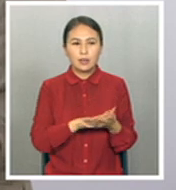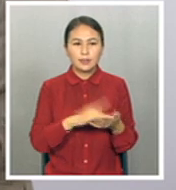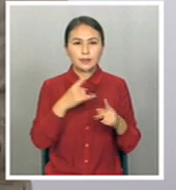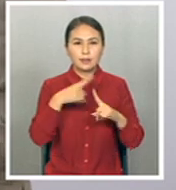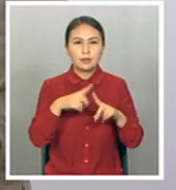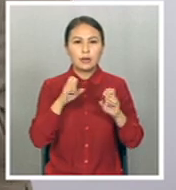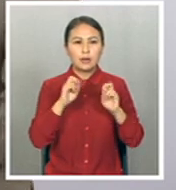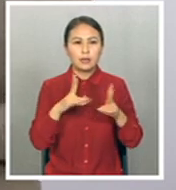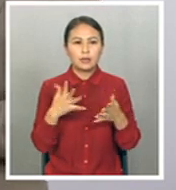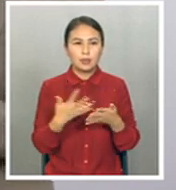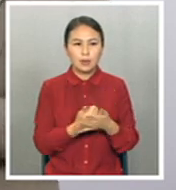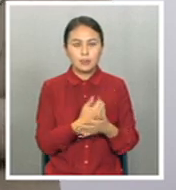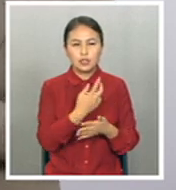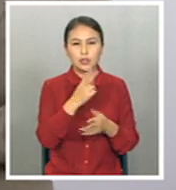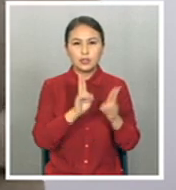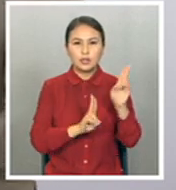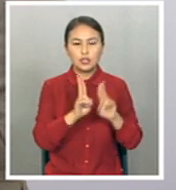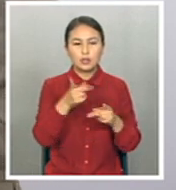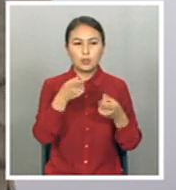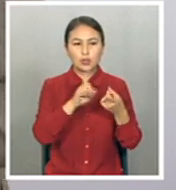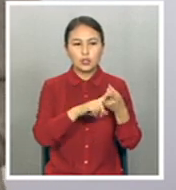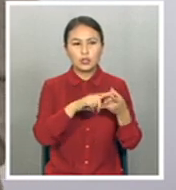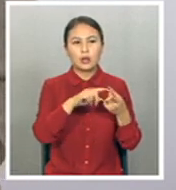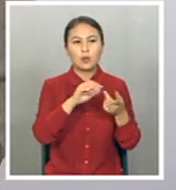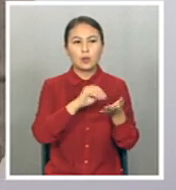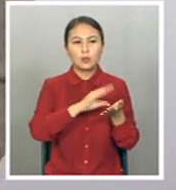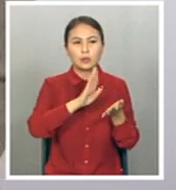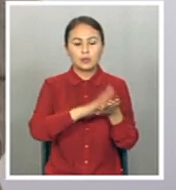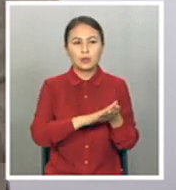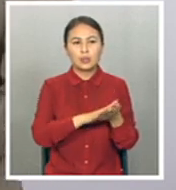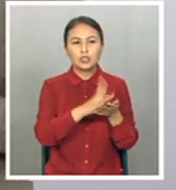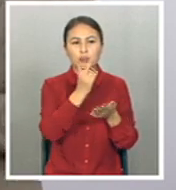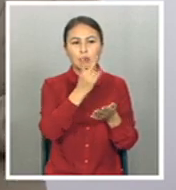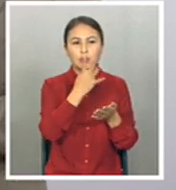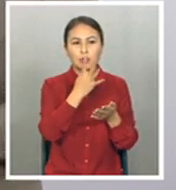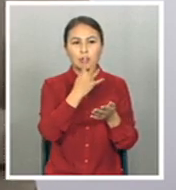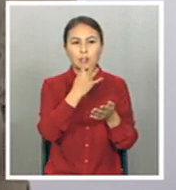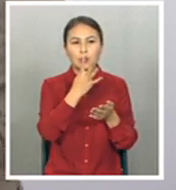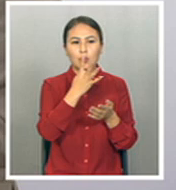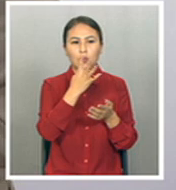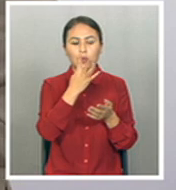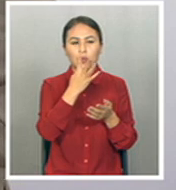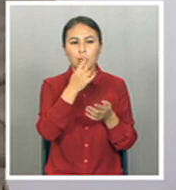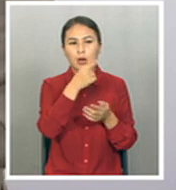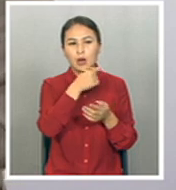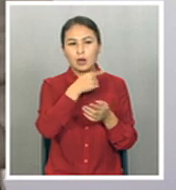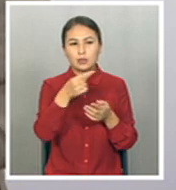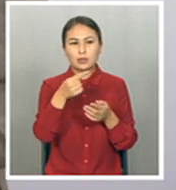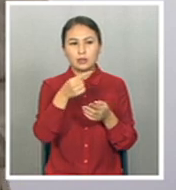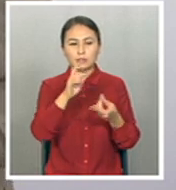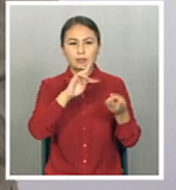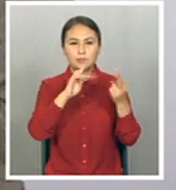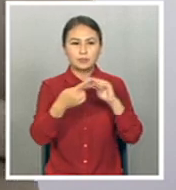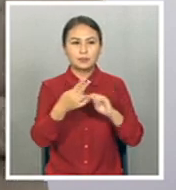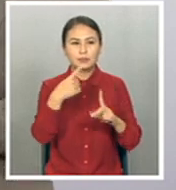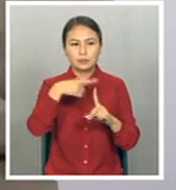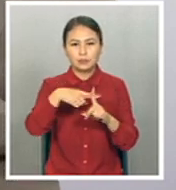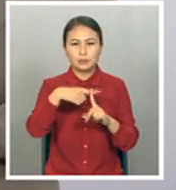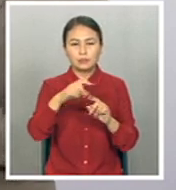табамын? Ереже бойынша өрнектің мәніне, яғни 24-ке азайтқышты, 16-ны